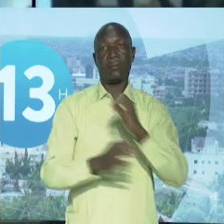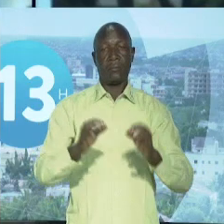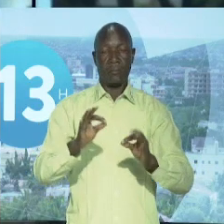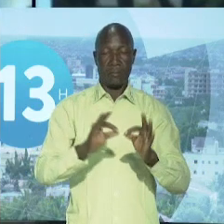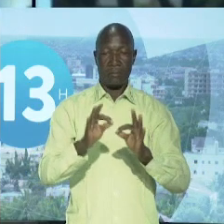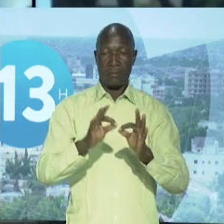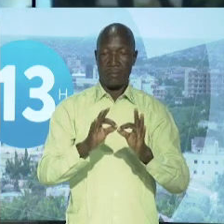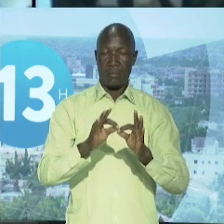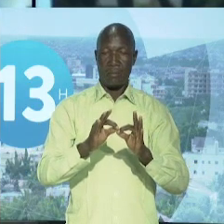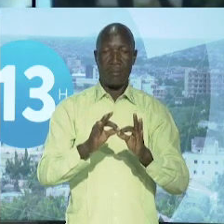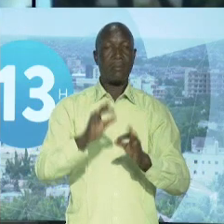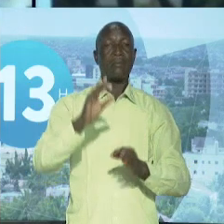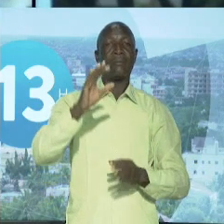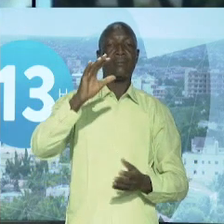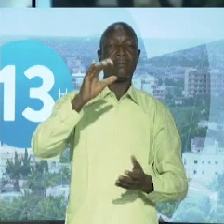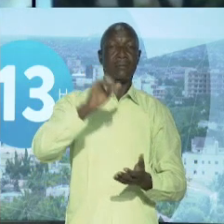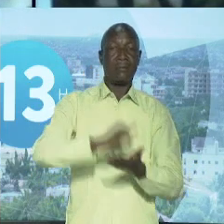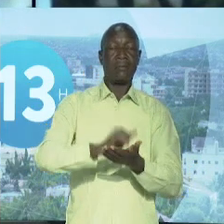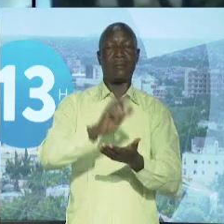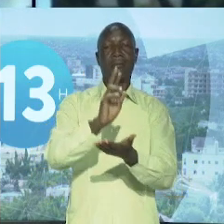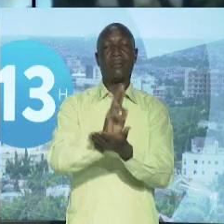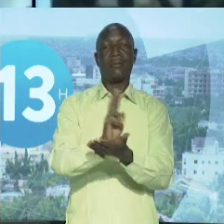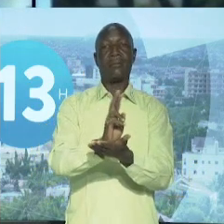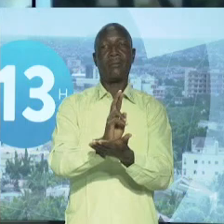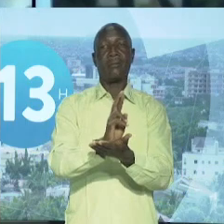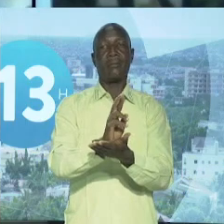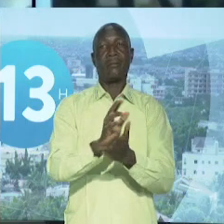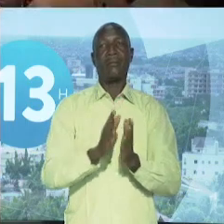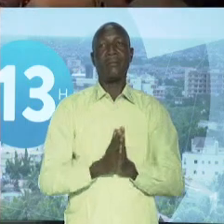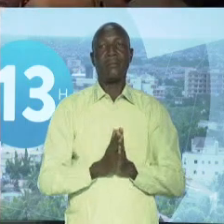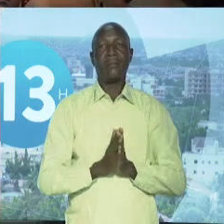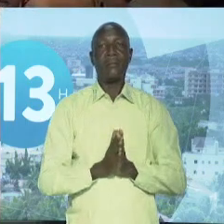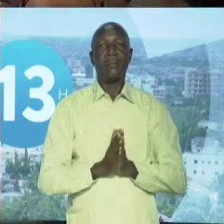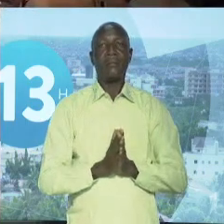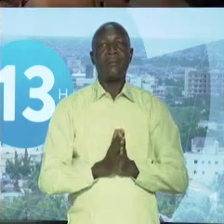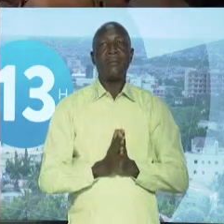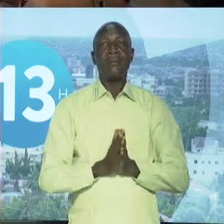de Sébastien Zongo, notre envoyé spécial à Rabat.